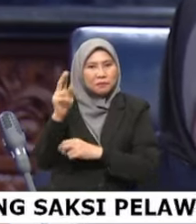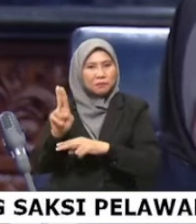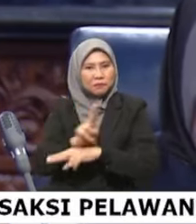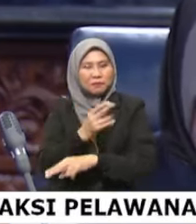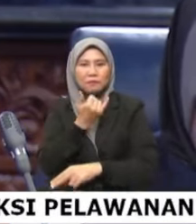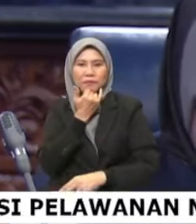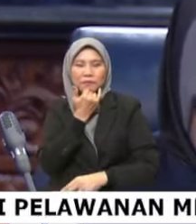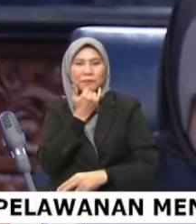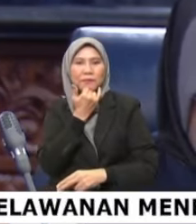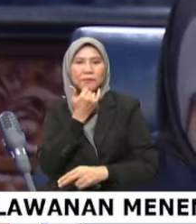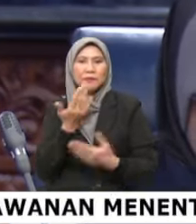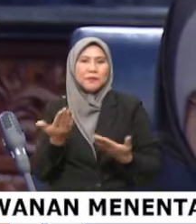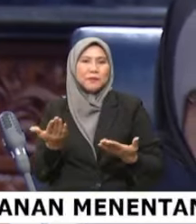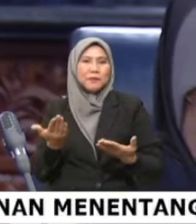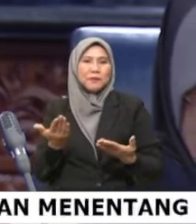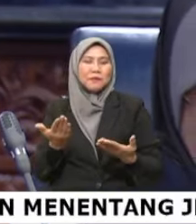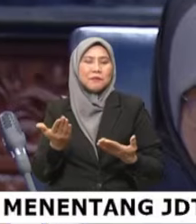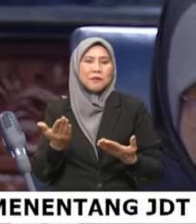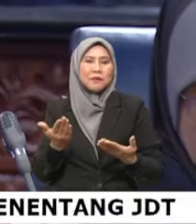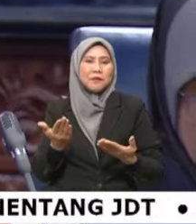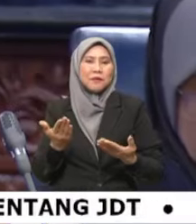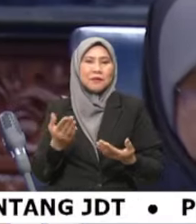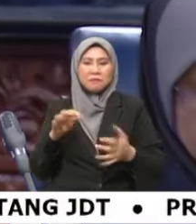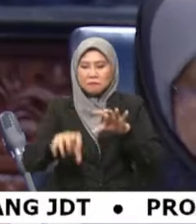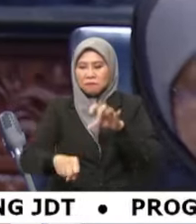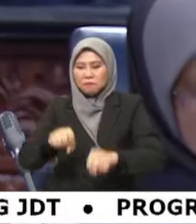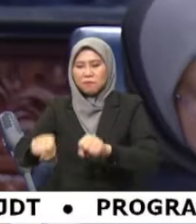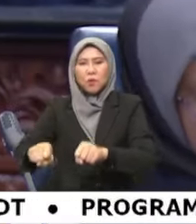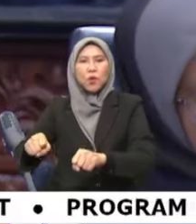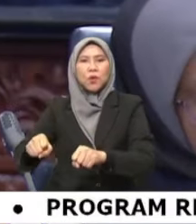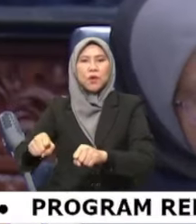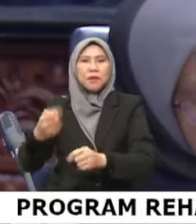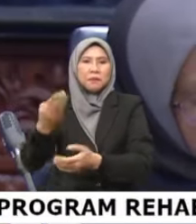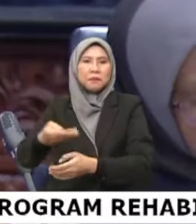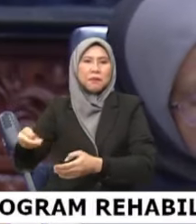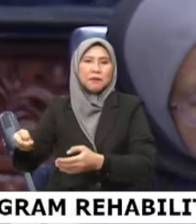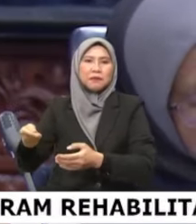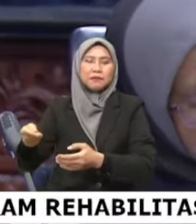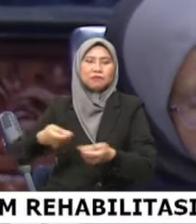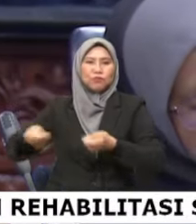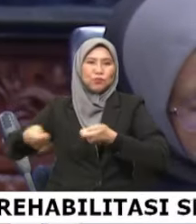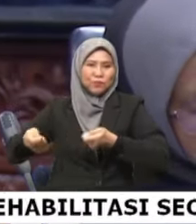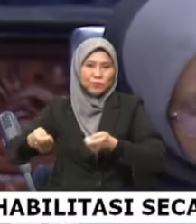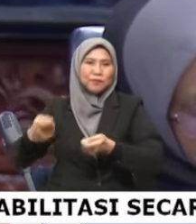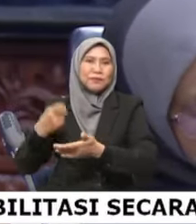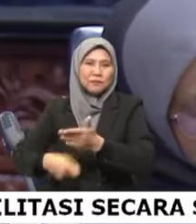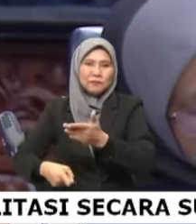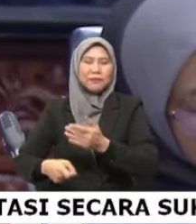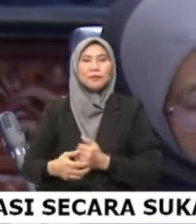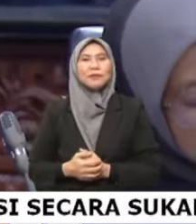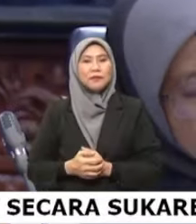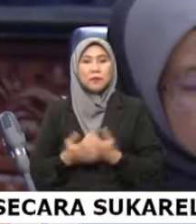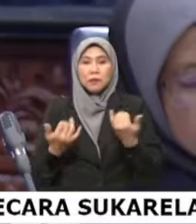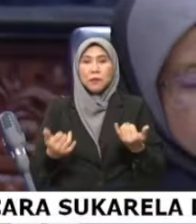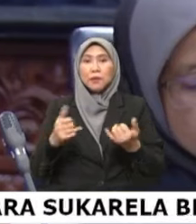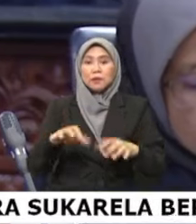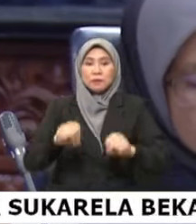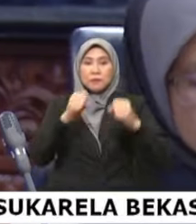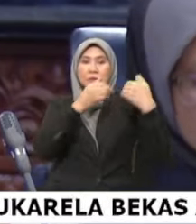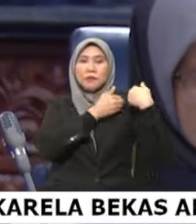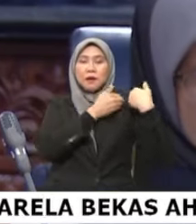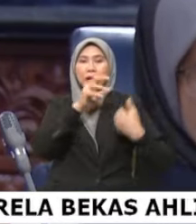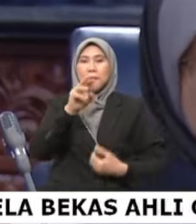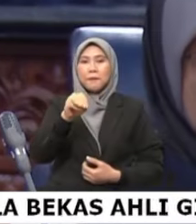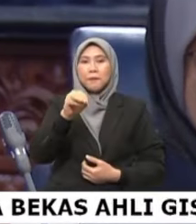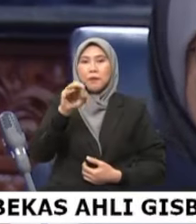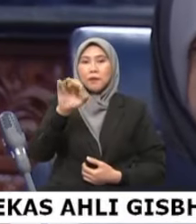menyalahgunakan kedudukan dominan mereka iaitu monopoli. Jadi di sini MyCC memainkan peranan dan sepanjang rantaian bekalan